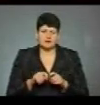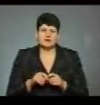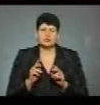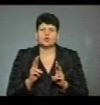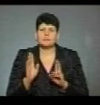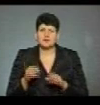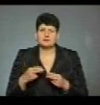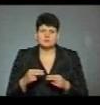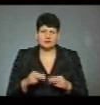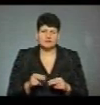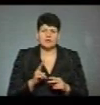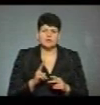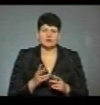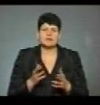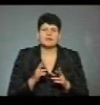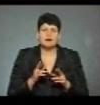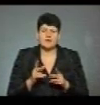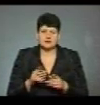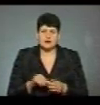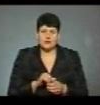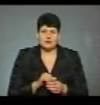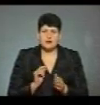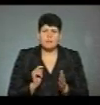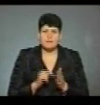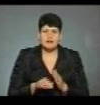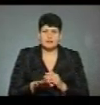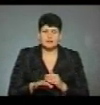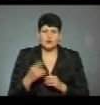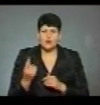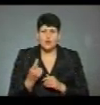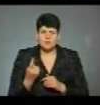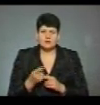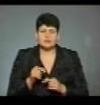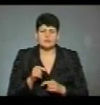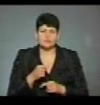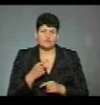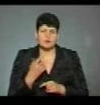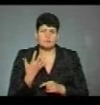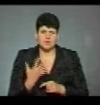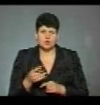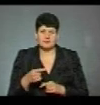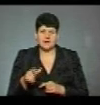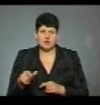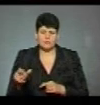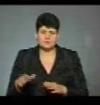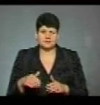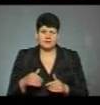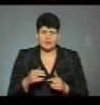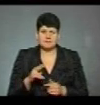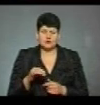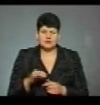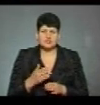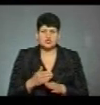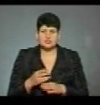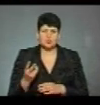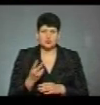розповсюджувати, а також встановлюють, у який спосіб наркотики потрапили на територію області. Також, за його словами, п'ятьом тернополянам висунули підозру за